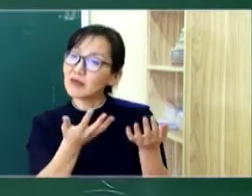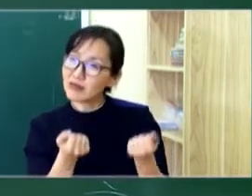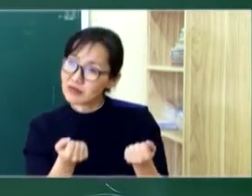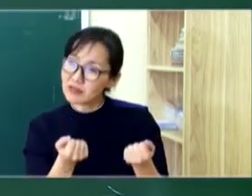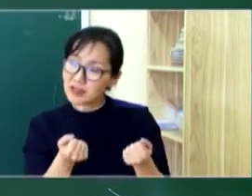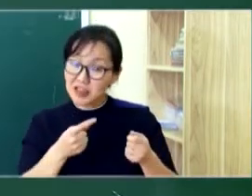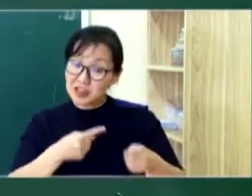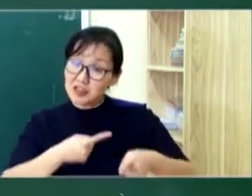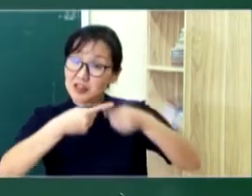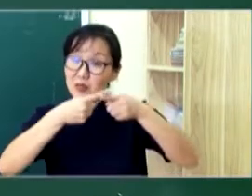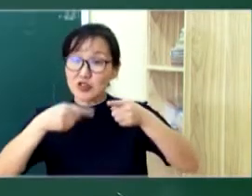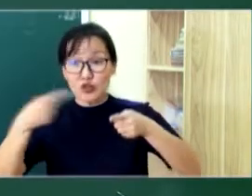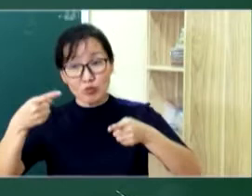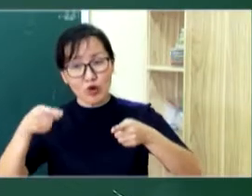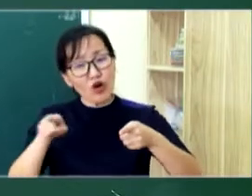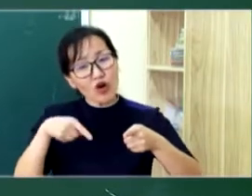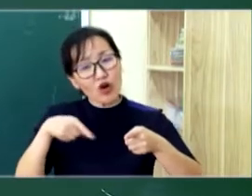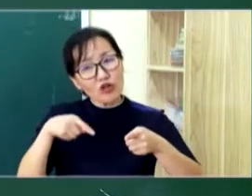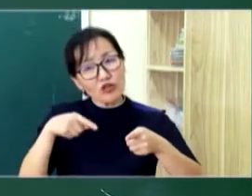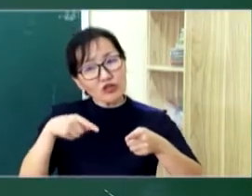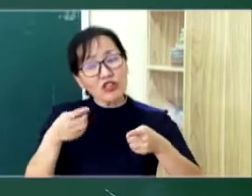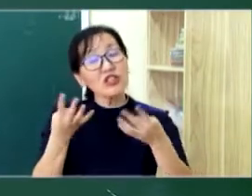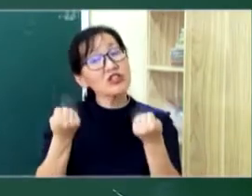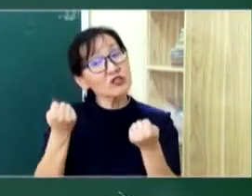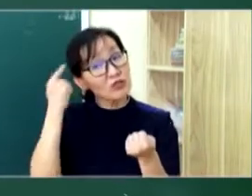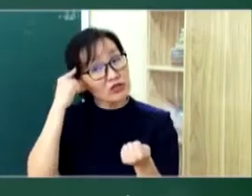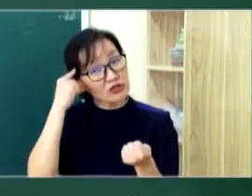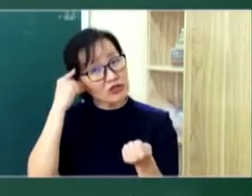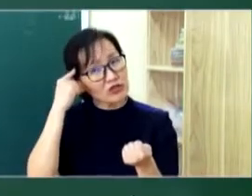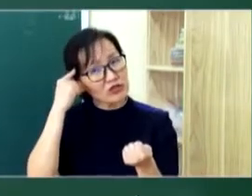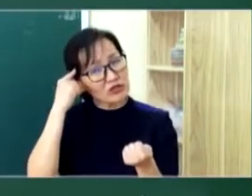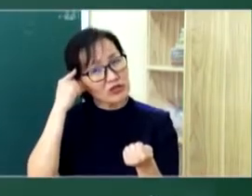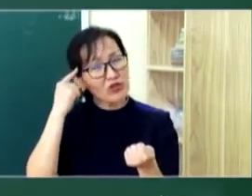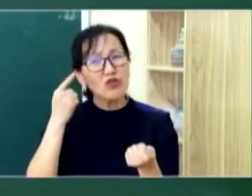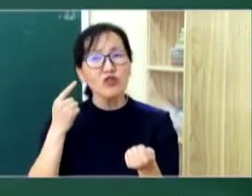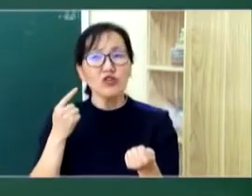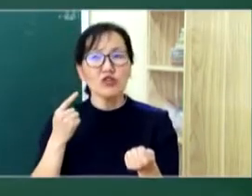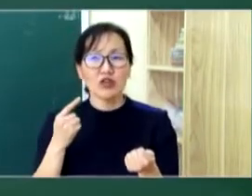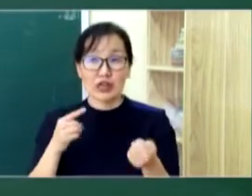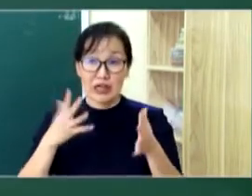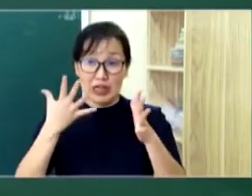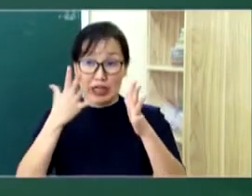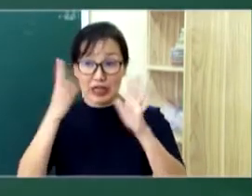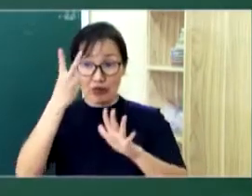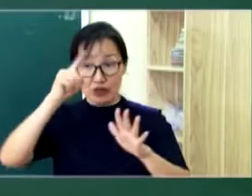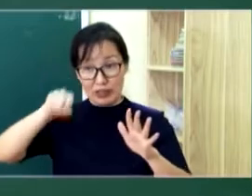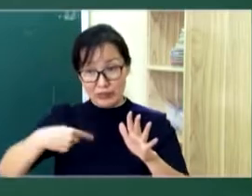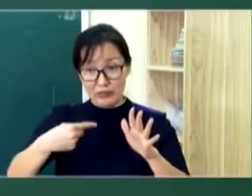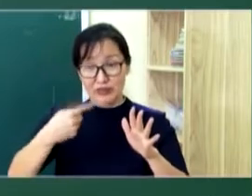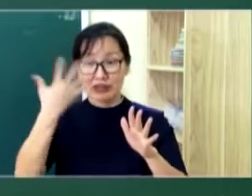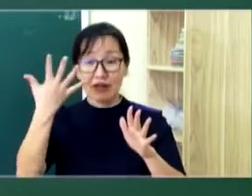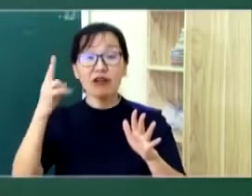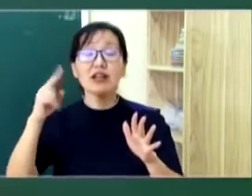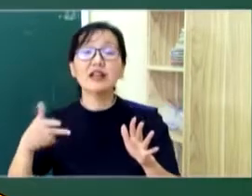125 кг-ыг ойролцоогоор бид нар 12 кг. Нөгөө бид нар 12 бүхлийн